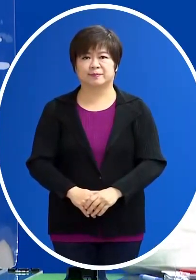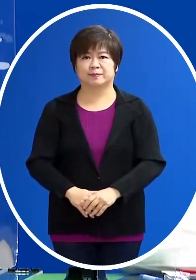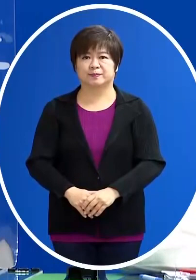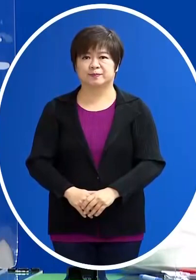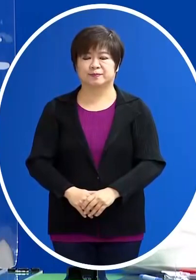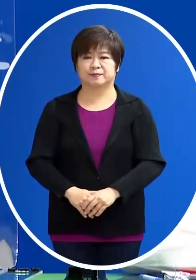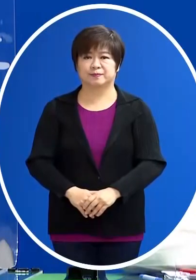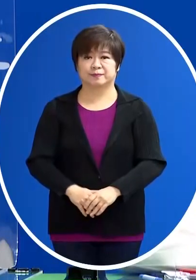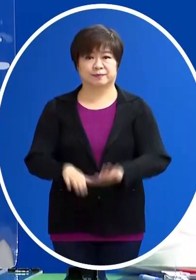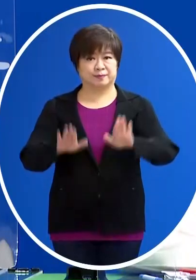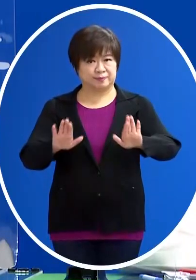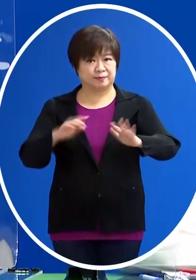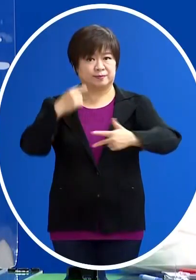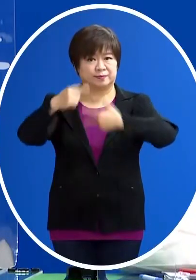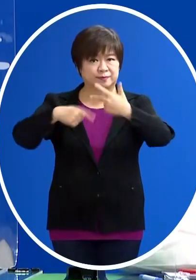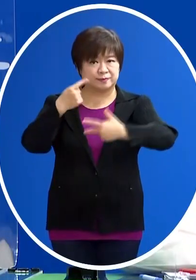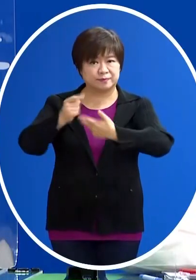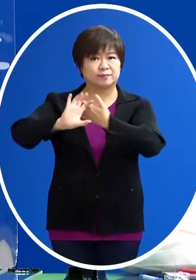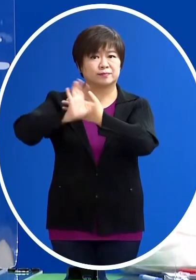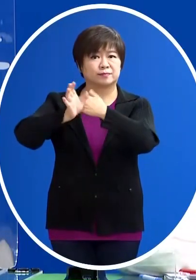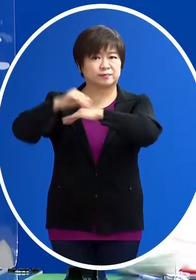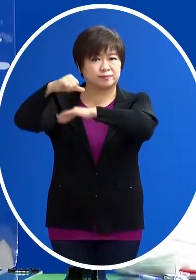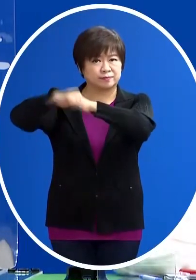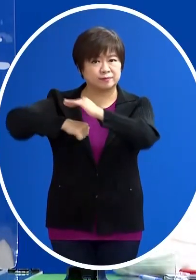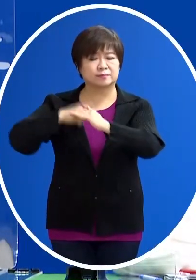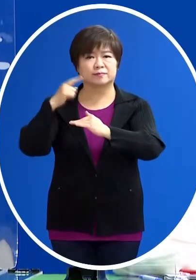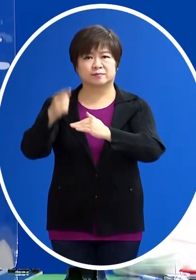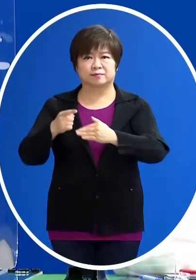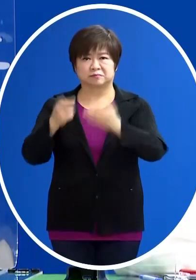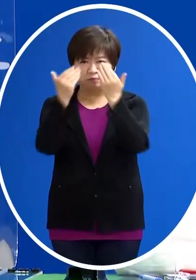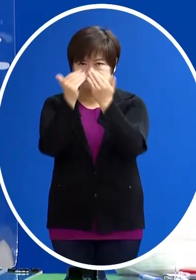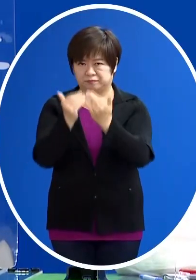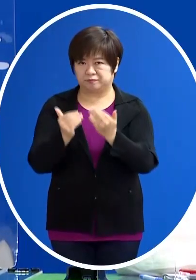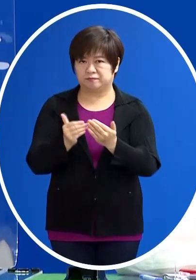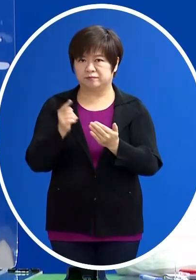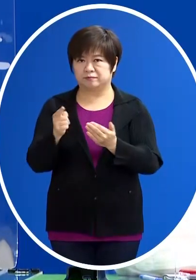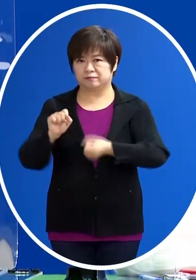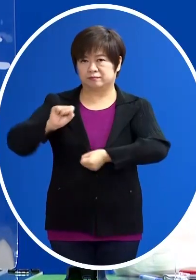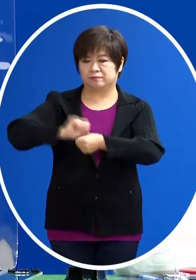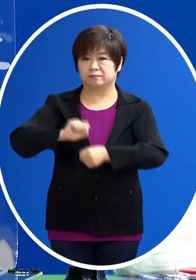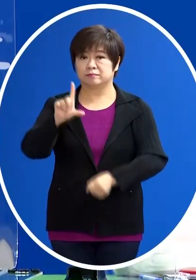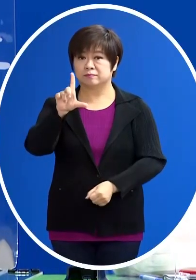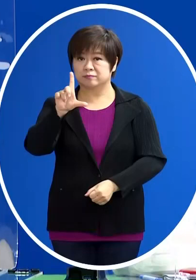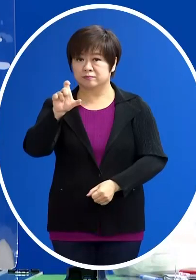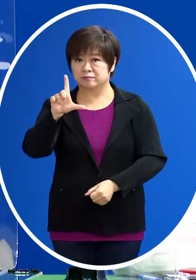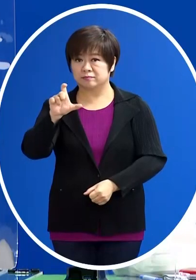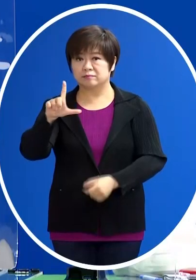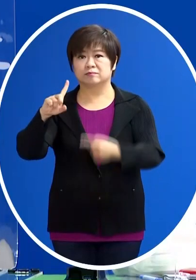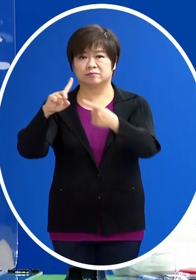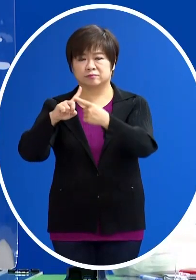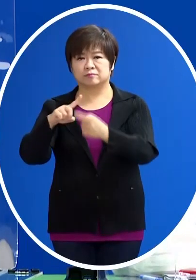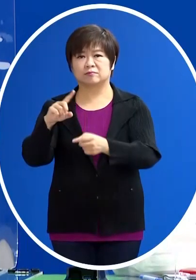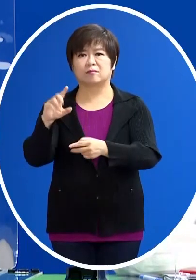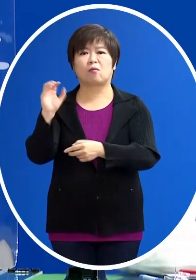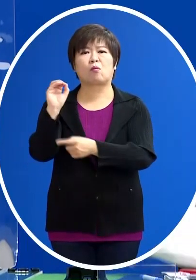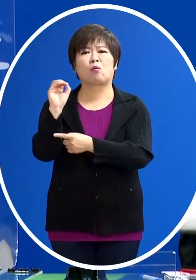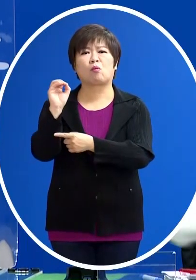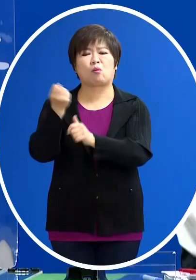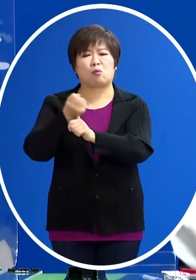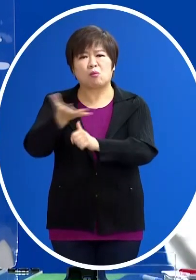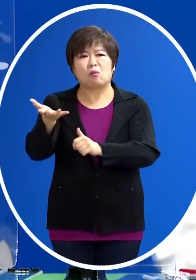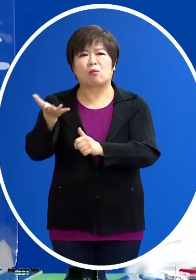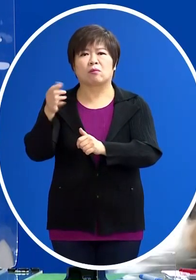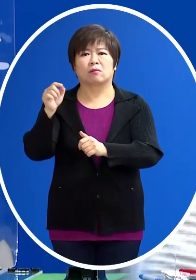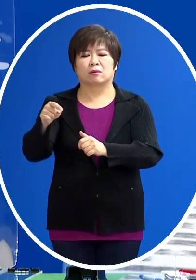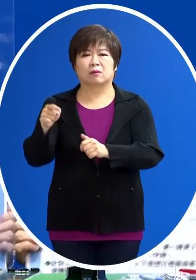那本周的这个境外移入的定序结果的话哈、哦，我们有增加66例的Omicron 哈，那依然是没